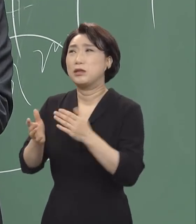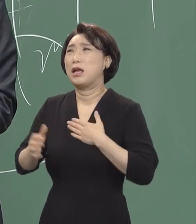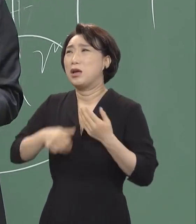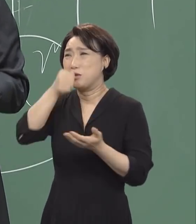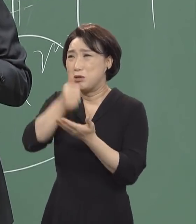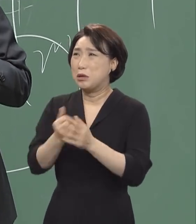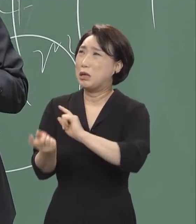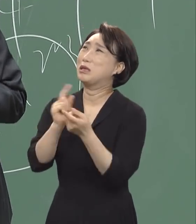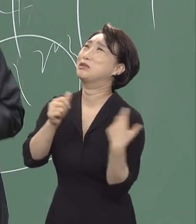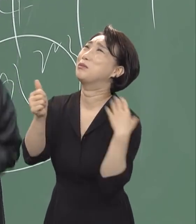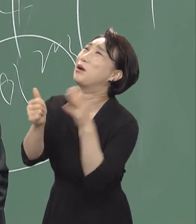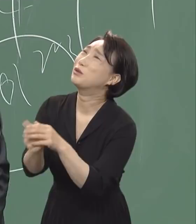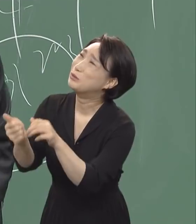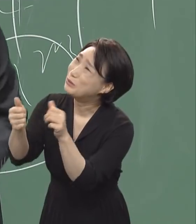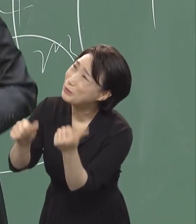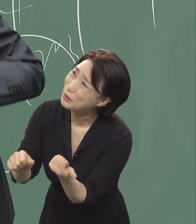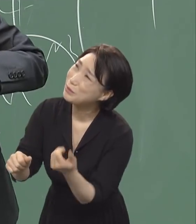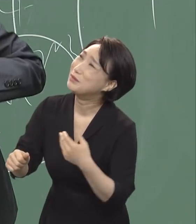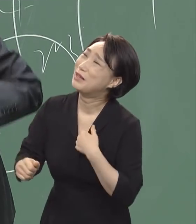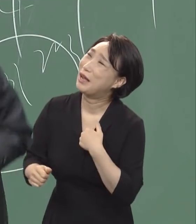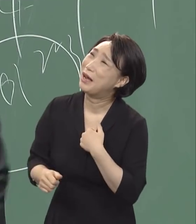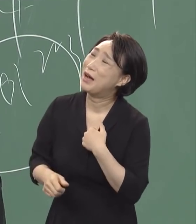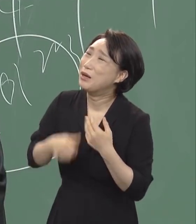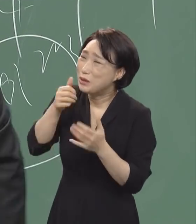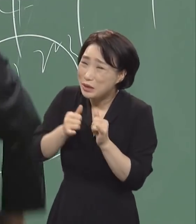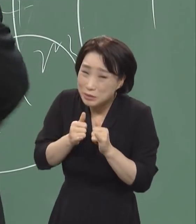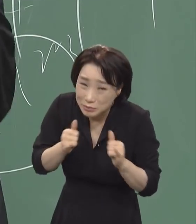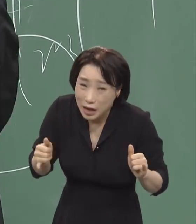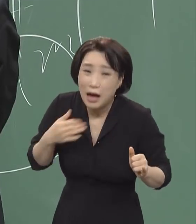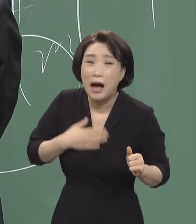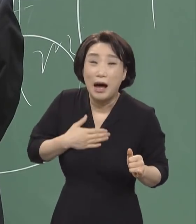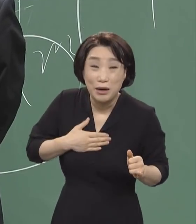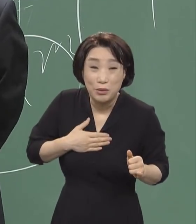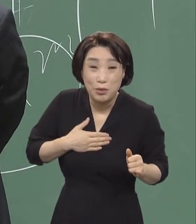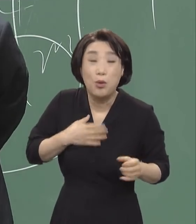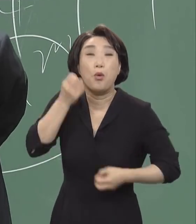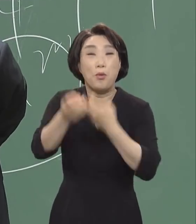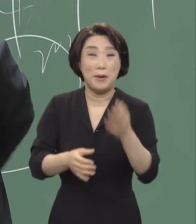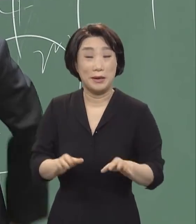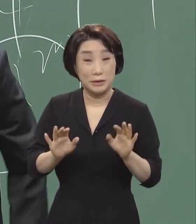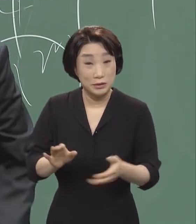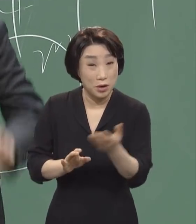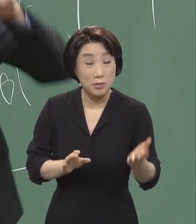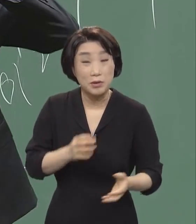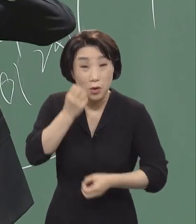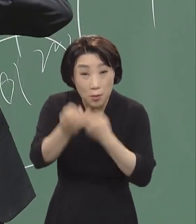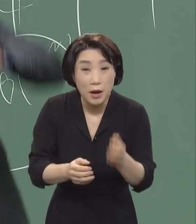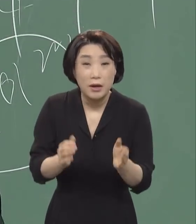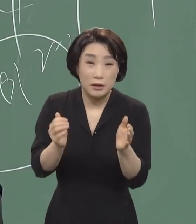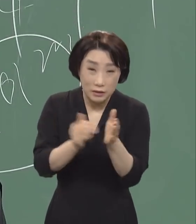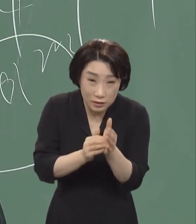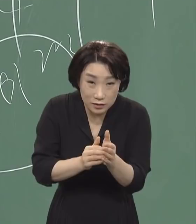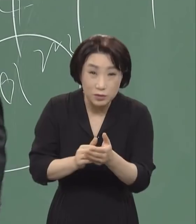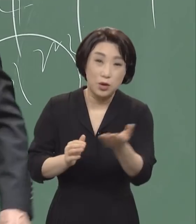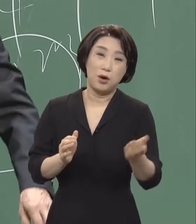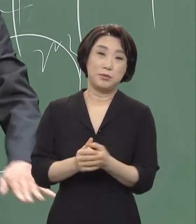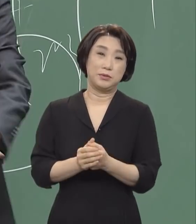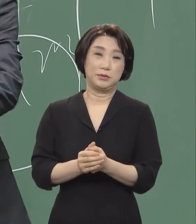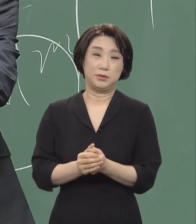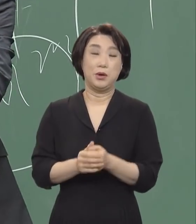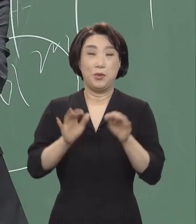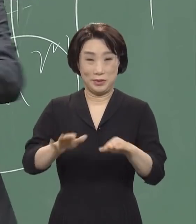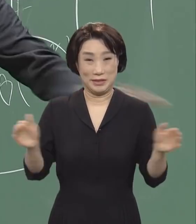짊어지고 죽었으니 나는 죄인입니다 신실하게 고백 한 마디만 딱 하면